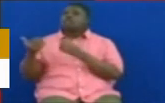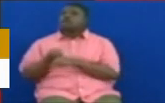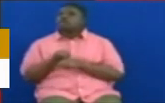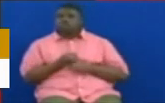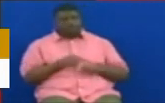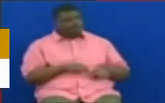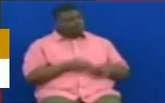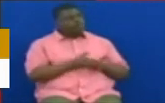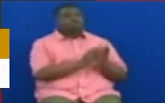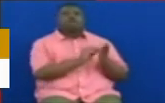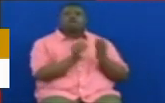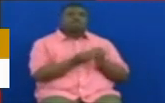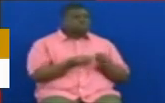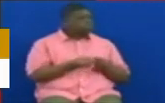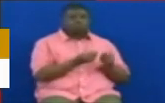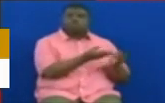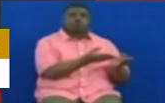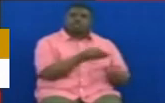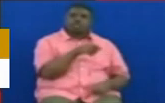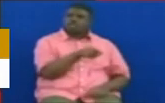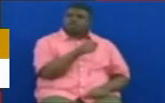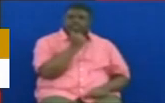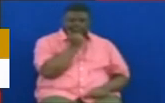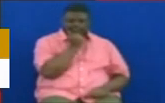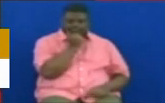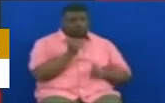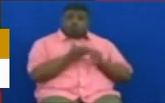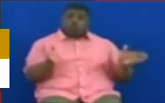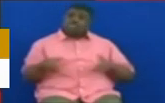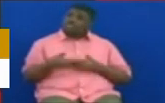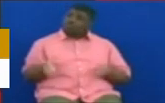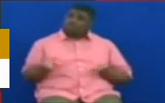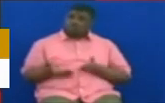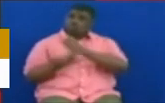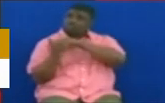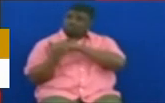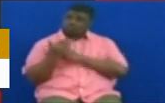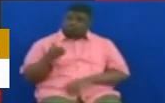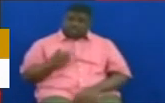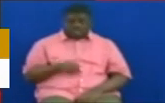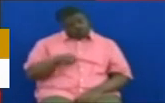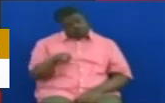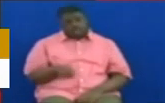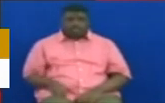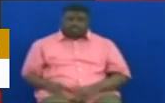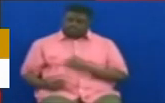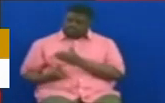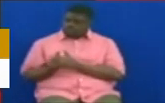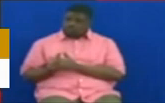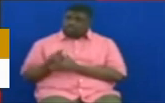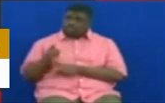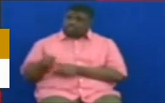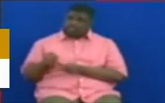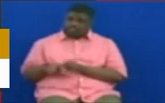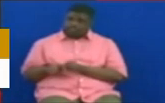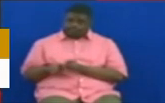isipate leseni. Hata hapo kunakuwa hamna uwazi na ile accountability inayotakiwa. Na kukitokea kwamba ifu tukitokea